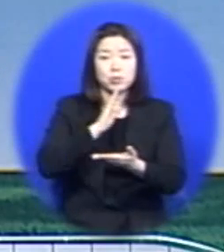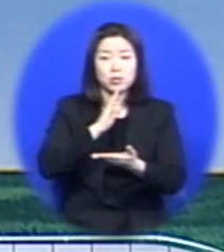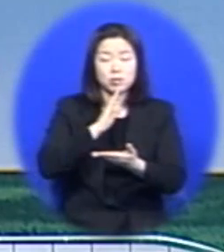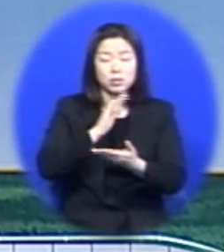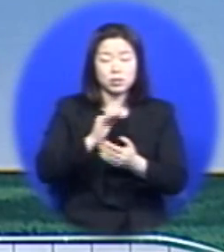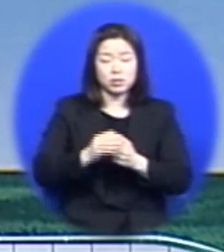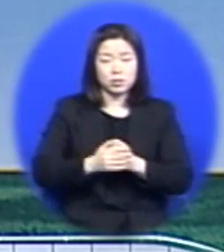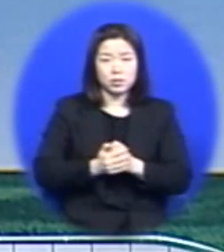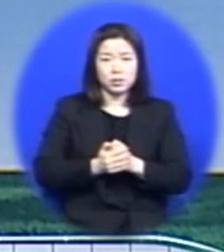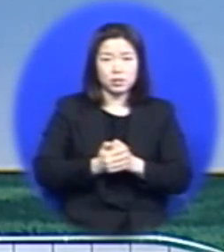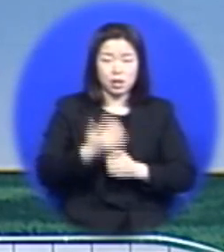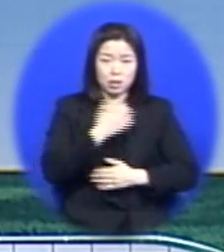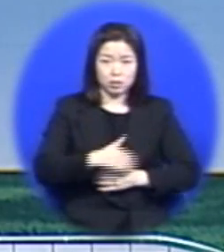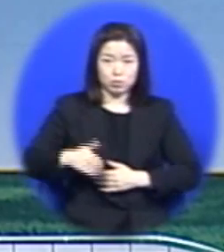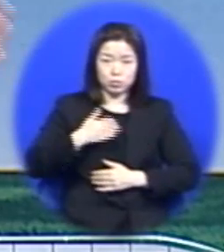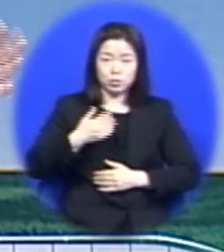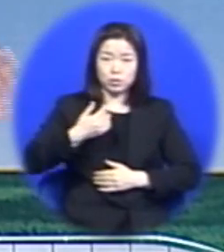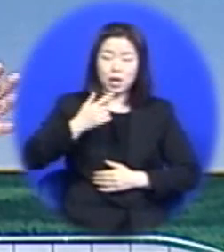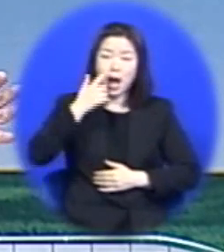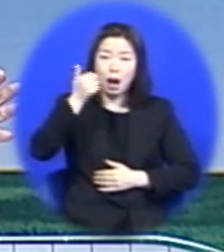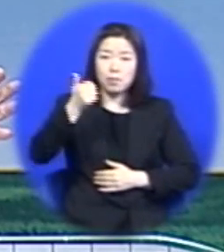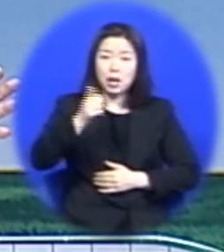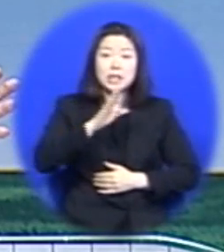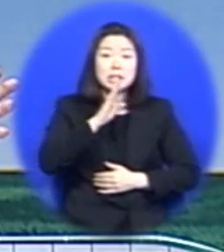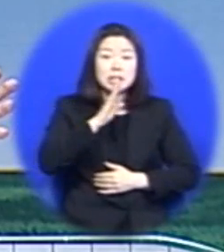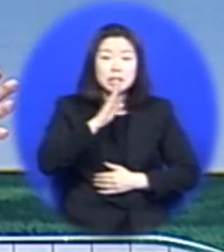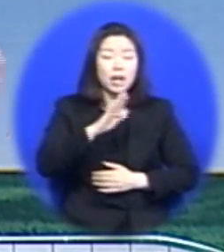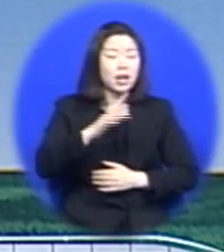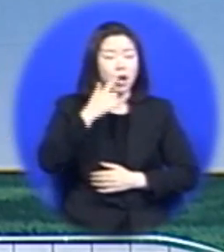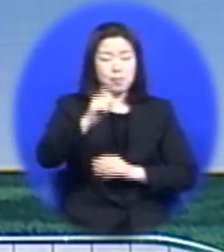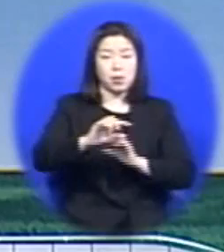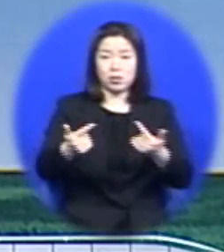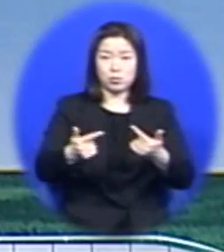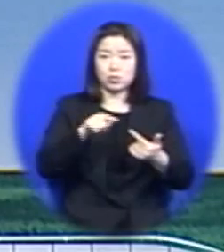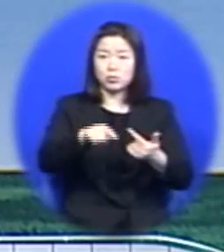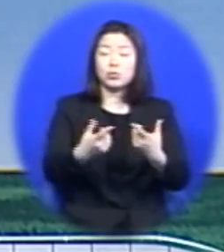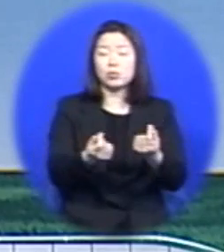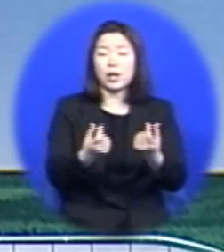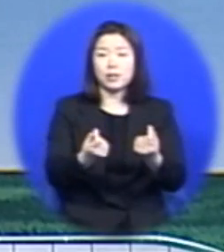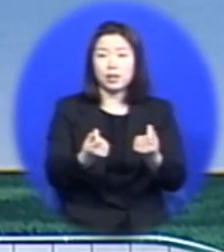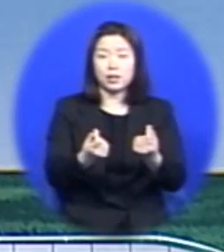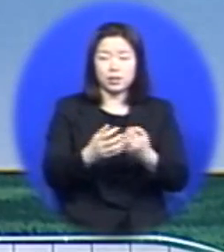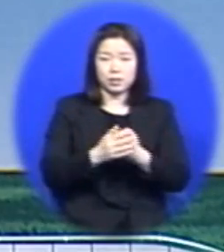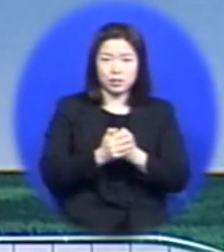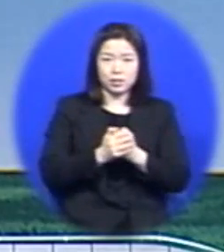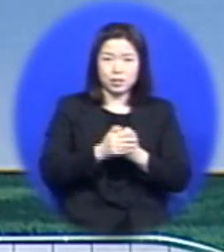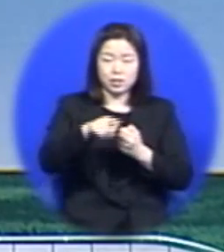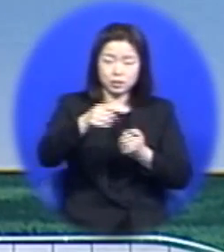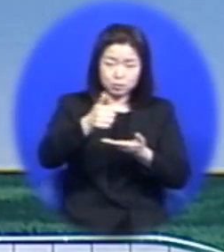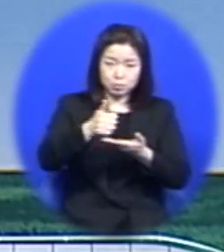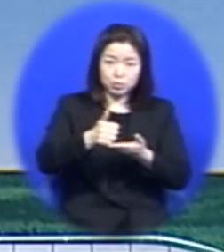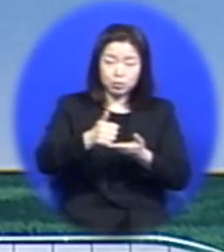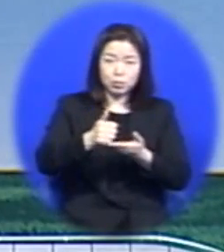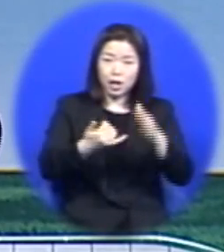분. 육신의 아빠가 진짜 아빠가 또 아니에요. 그것도 같아요. 그분도 어렸을